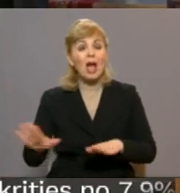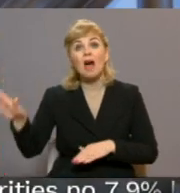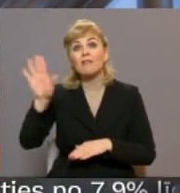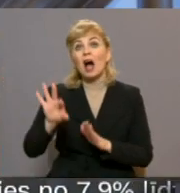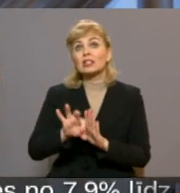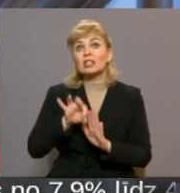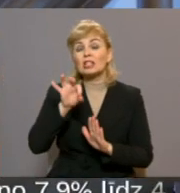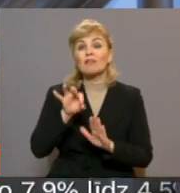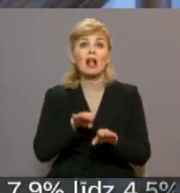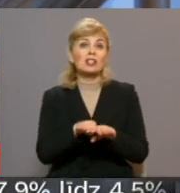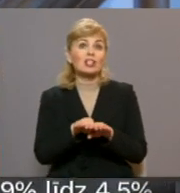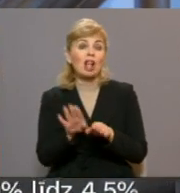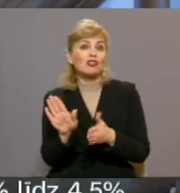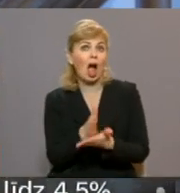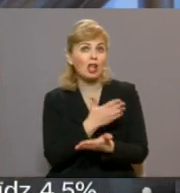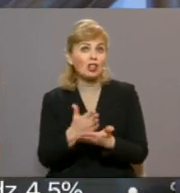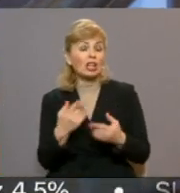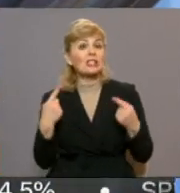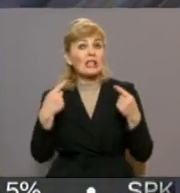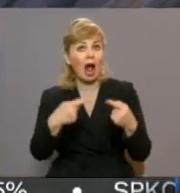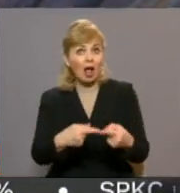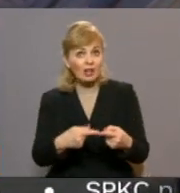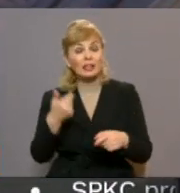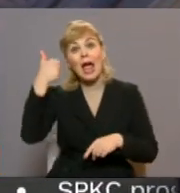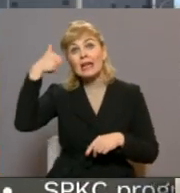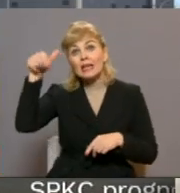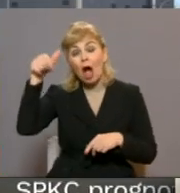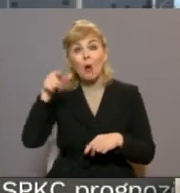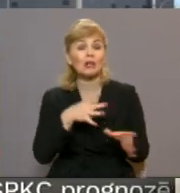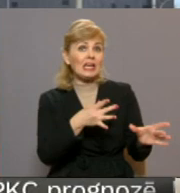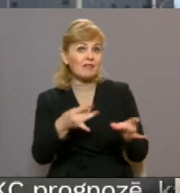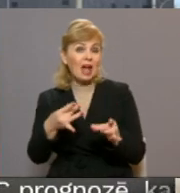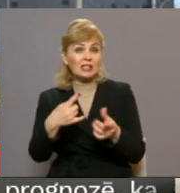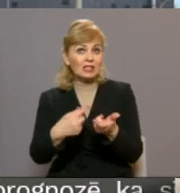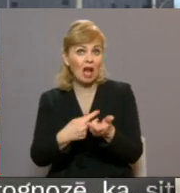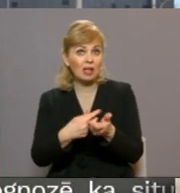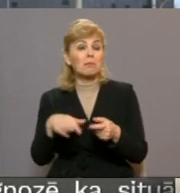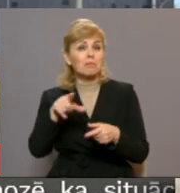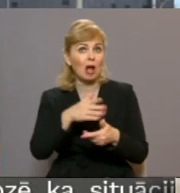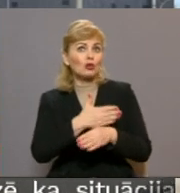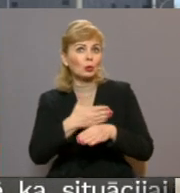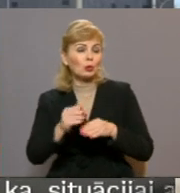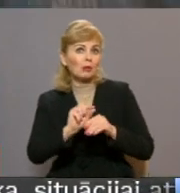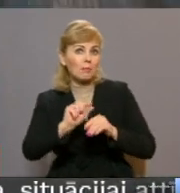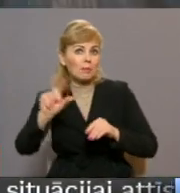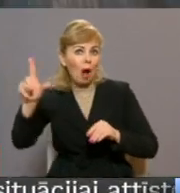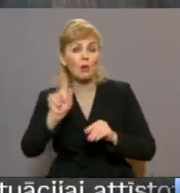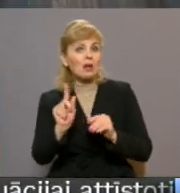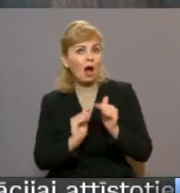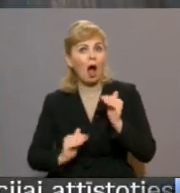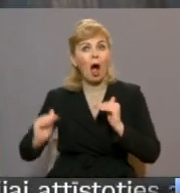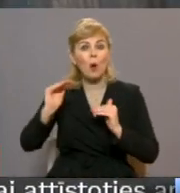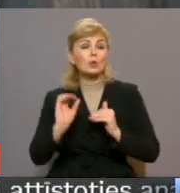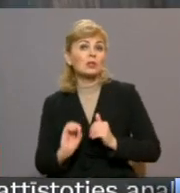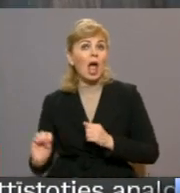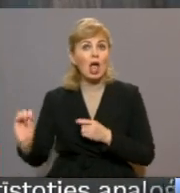izvēlējušās salīdzinoši atšķirīgu stratēģiju. Igaunija, kur inficēto skaits pašlaik turpina pieaugt un ir viens no augstākajiem